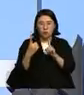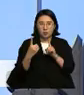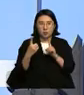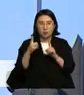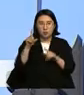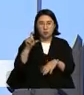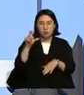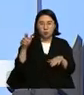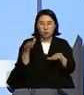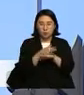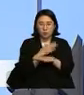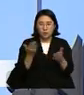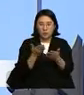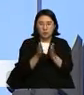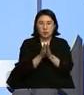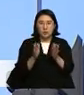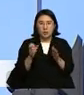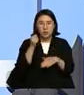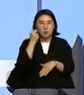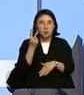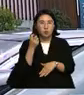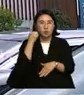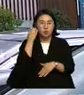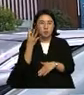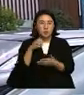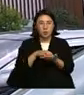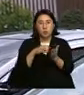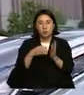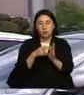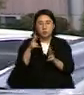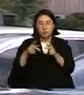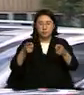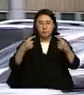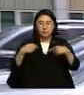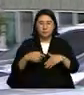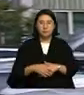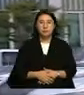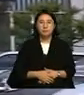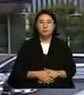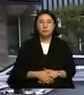다음달 15일부터 업무에 따라 2개월에서 4개월 간 사업에 참여하게 됩니다